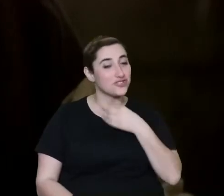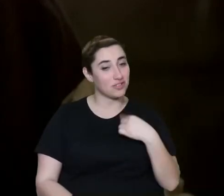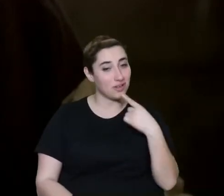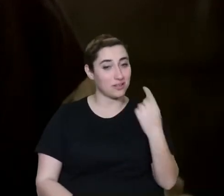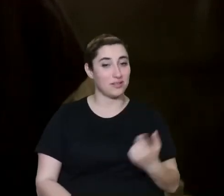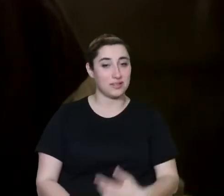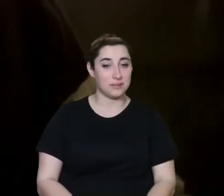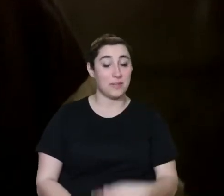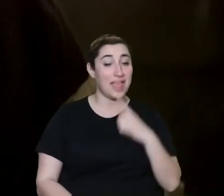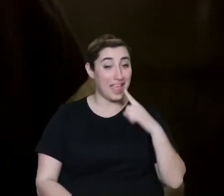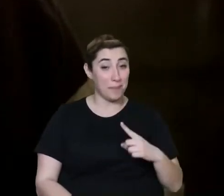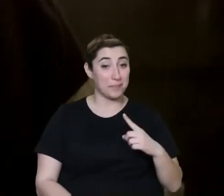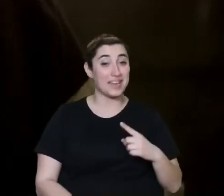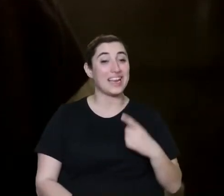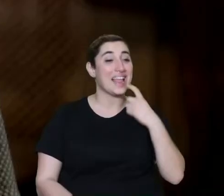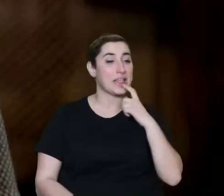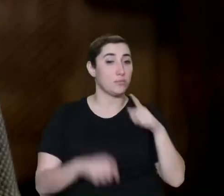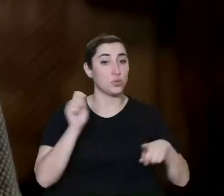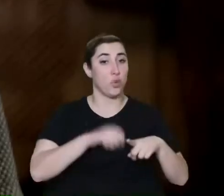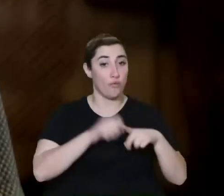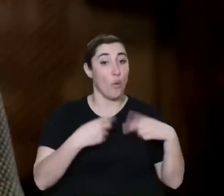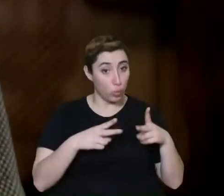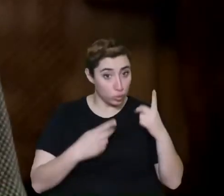ricadır. Emirle demir dövülür mü?